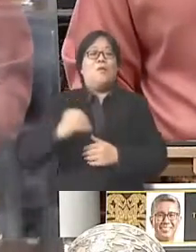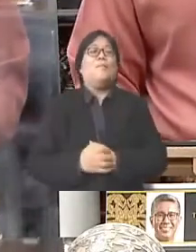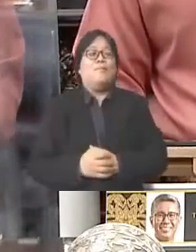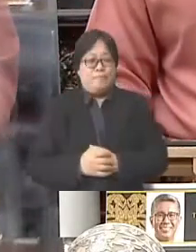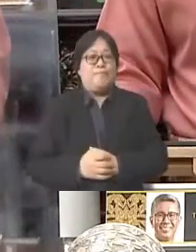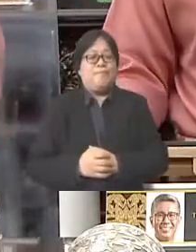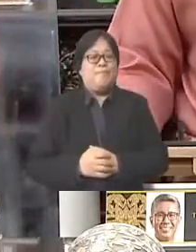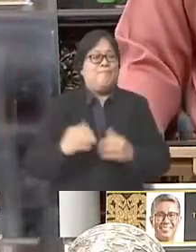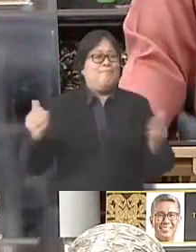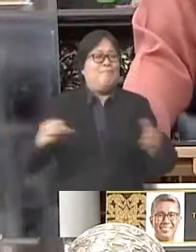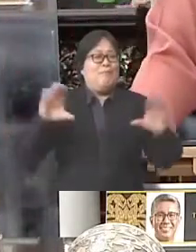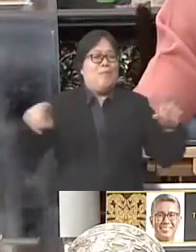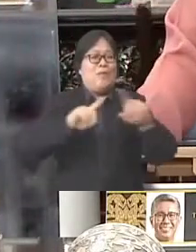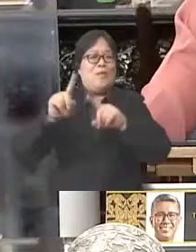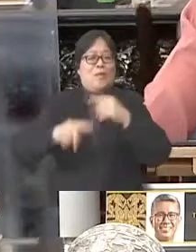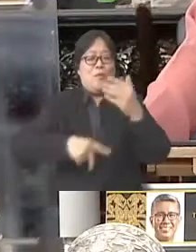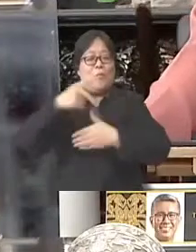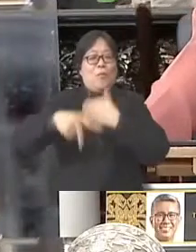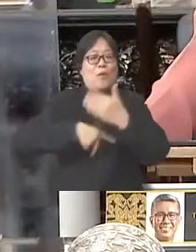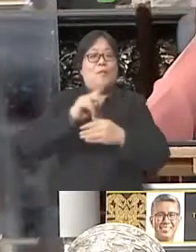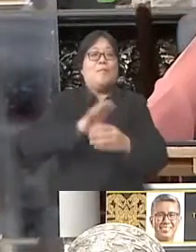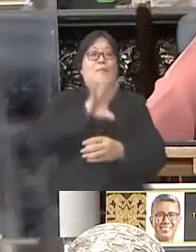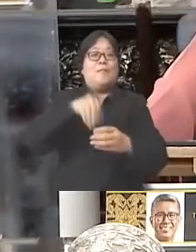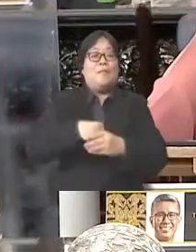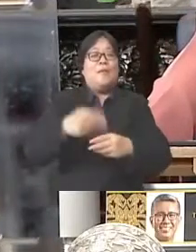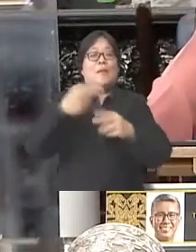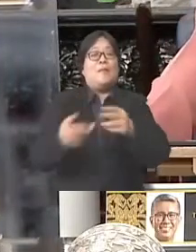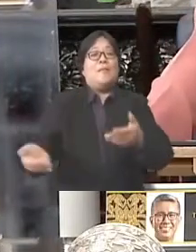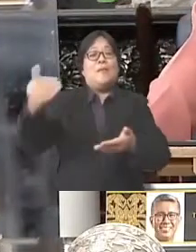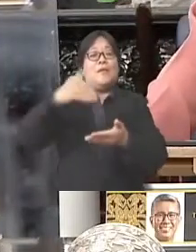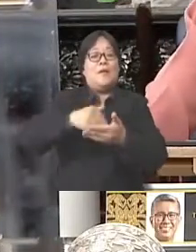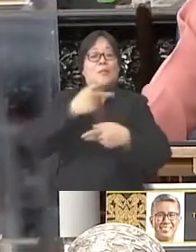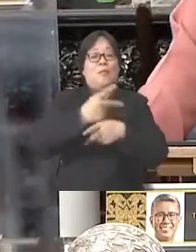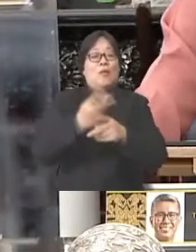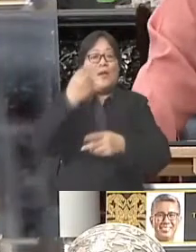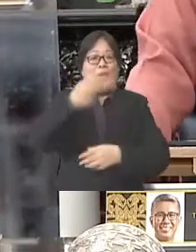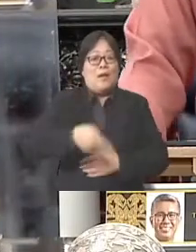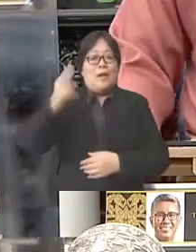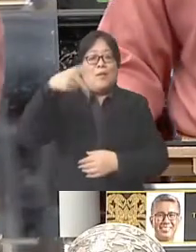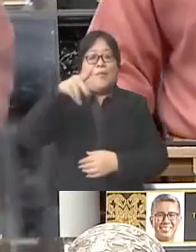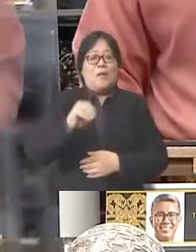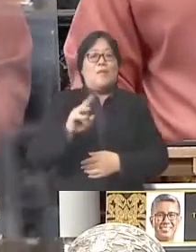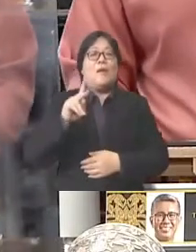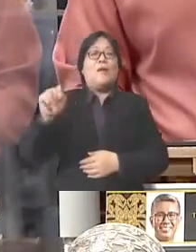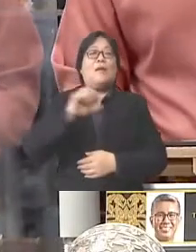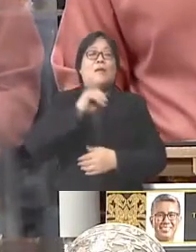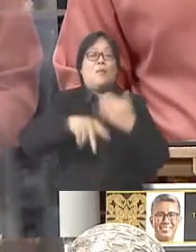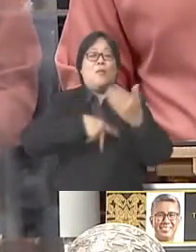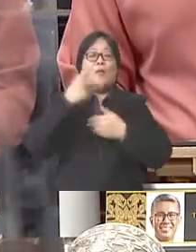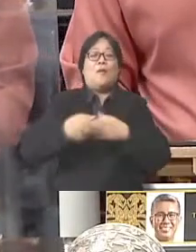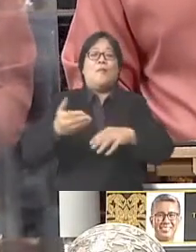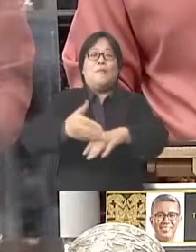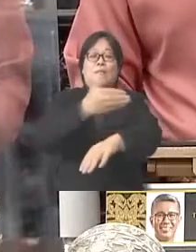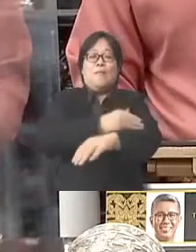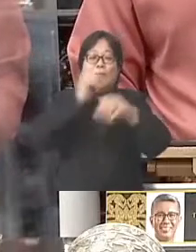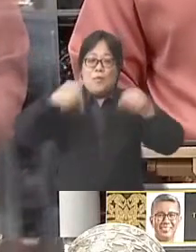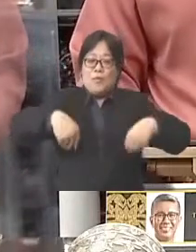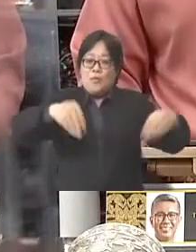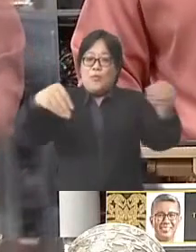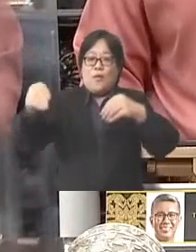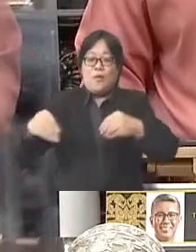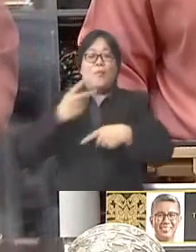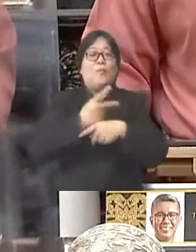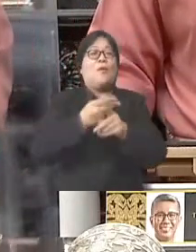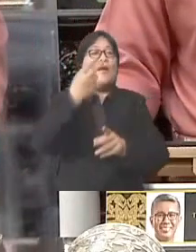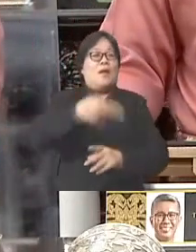untuk melaksanakan pelbagai program termasuk kenamaan zytel produk Kaltim MTS dan program peningkatan kembali pasaran